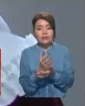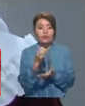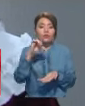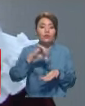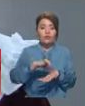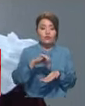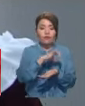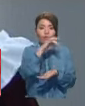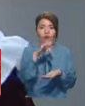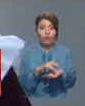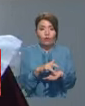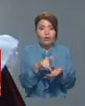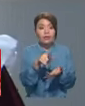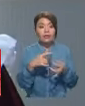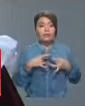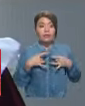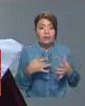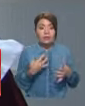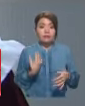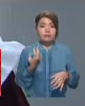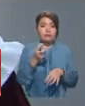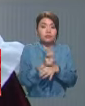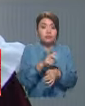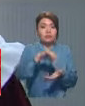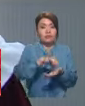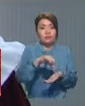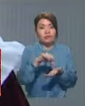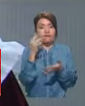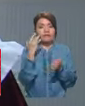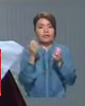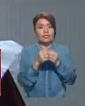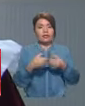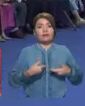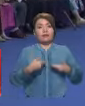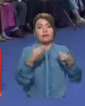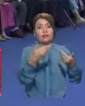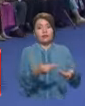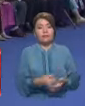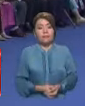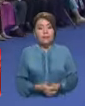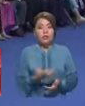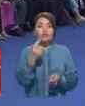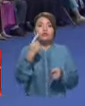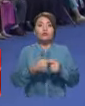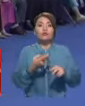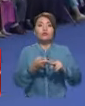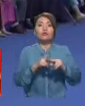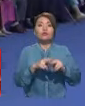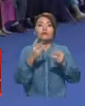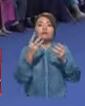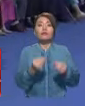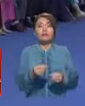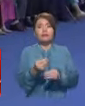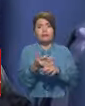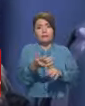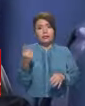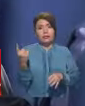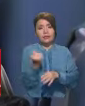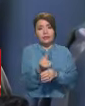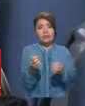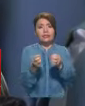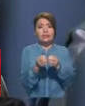в городе, какие мероприятия проводят ветераны, мы всегда на первом ряду. Кроме того, к этой дате в столице уже неделю проходят